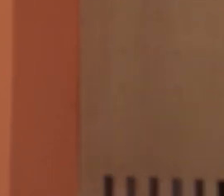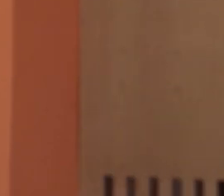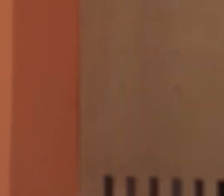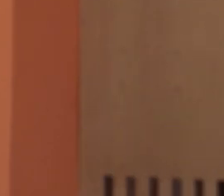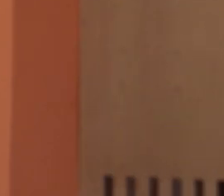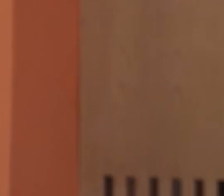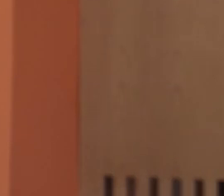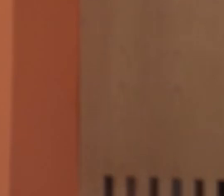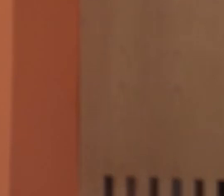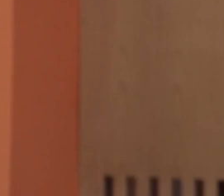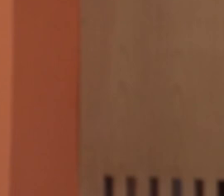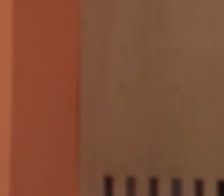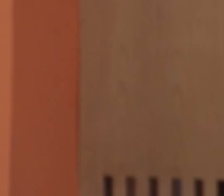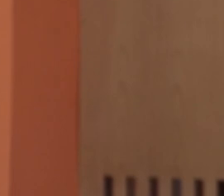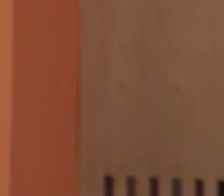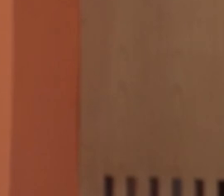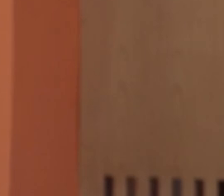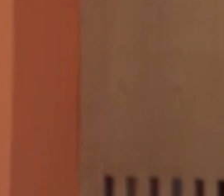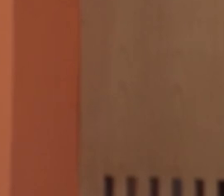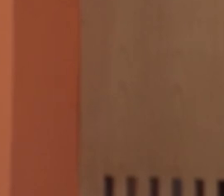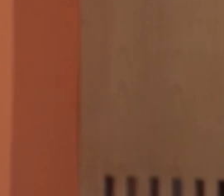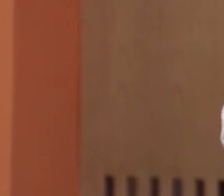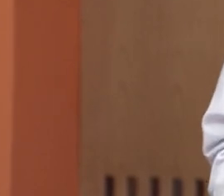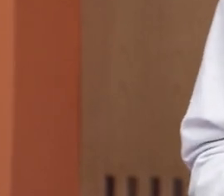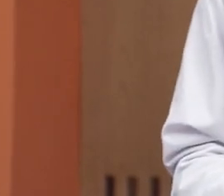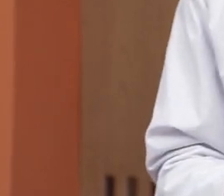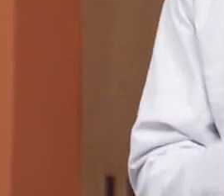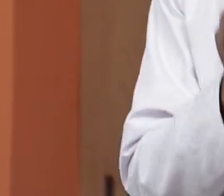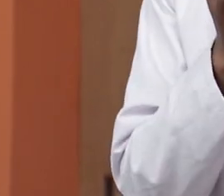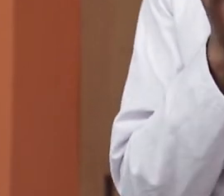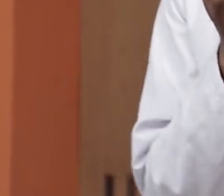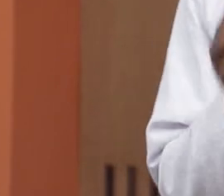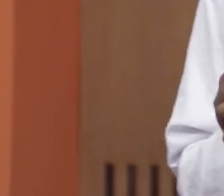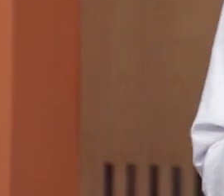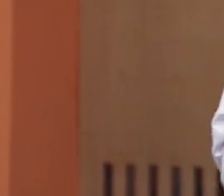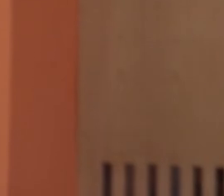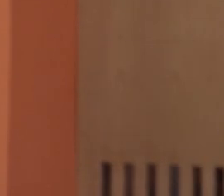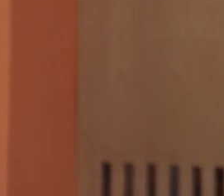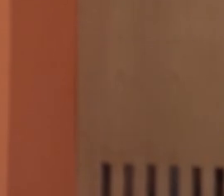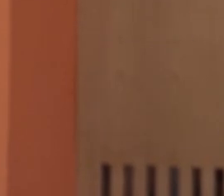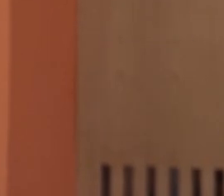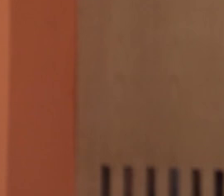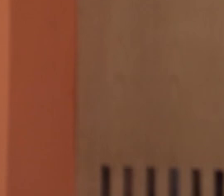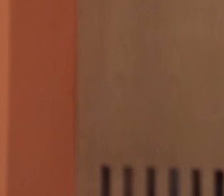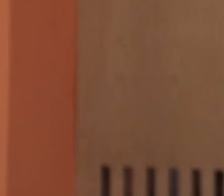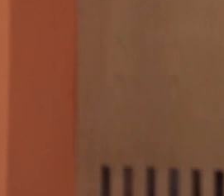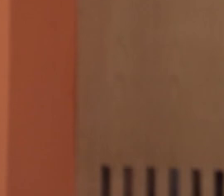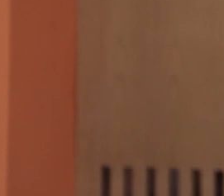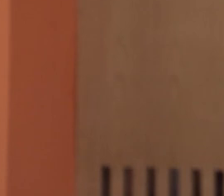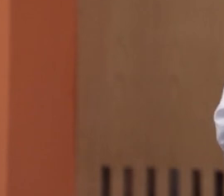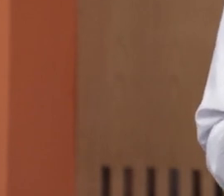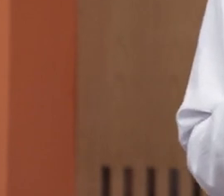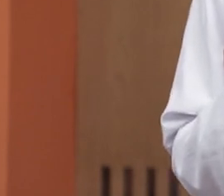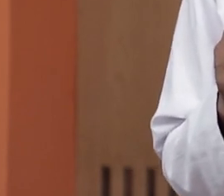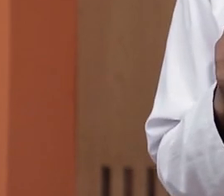wan bifagaragaratin funanaman data wan bifagaragaratin funanaman kindesine kara odefanno